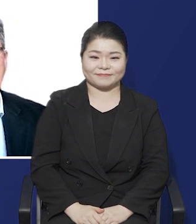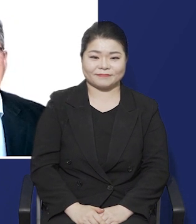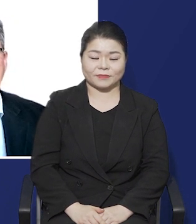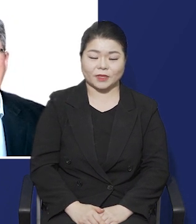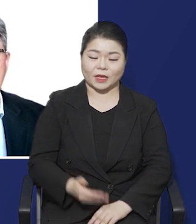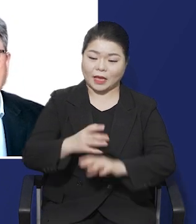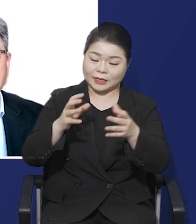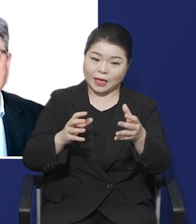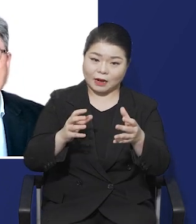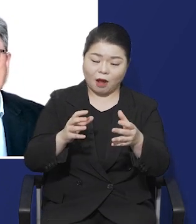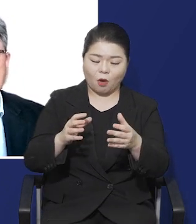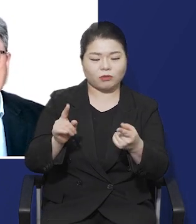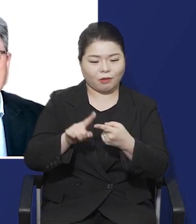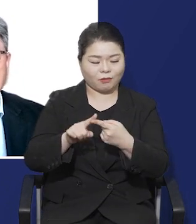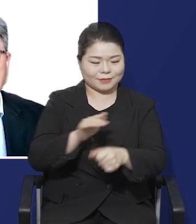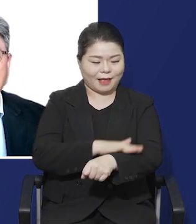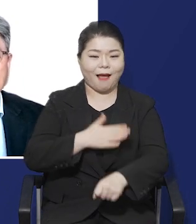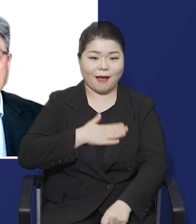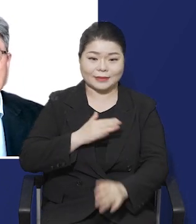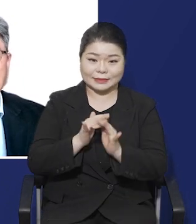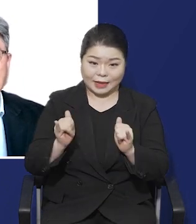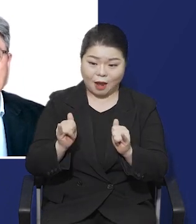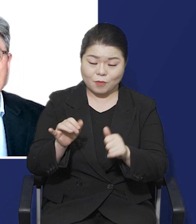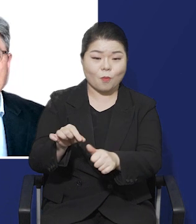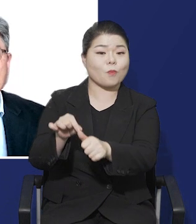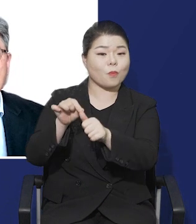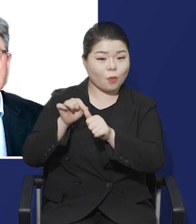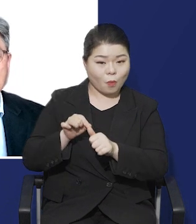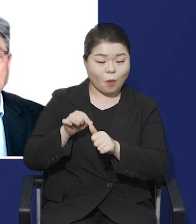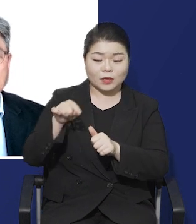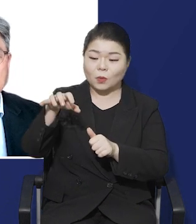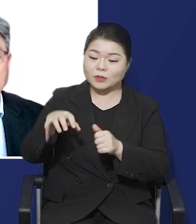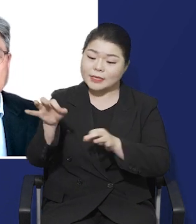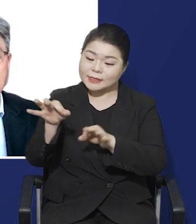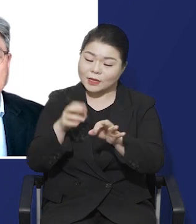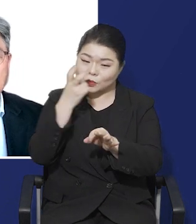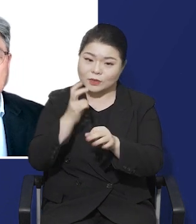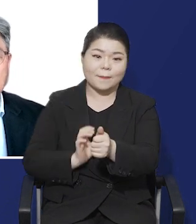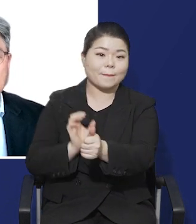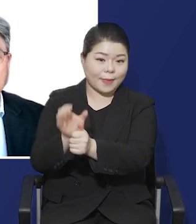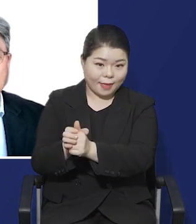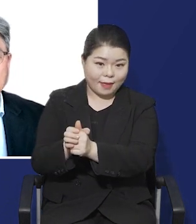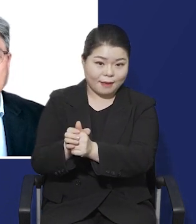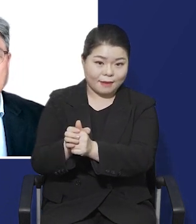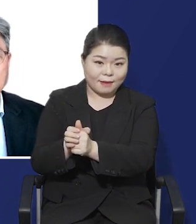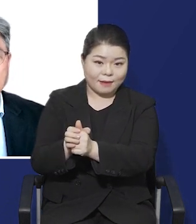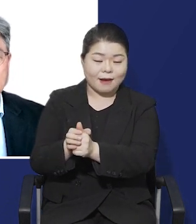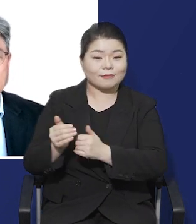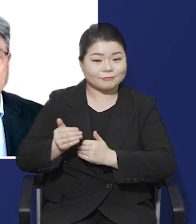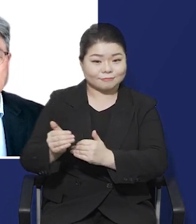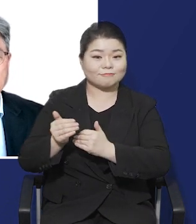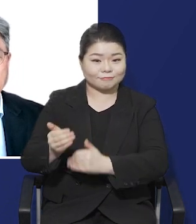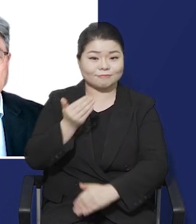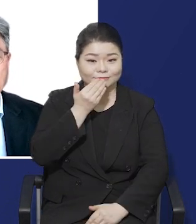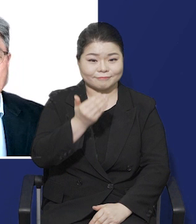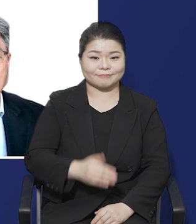해외 시장에 능통한 프리랜서를 고용해서 그 시장 조사를 맡겨서 진행하는 경우도